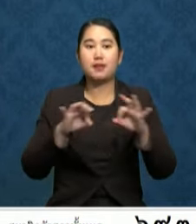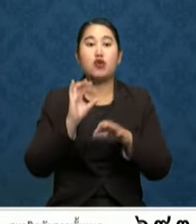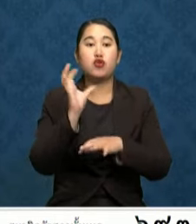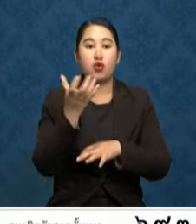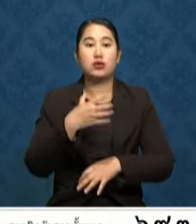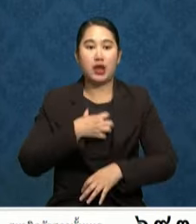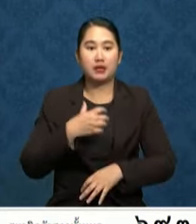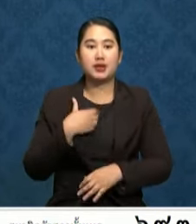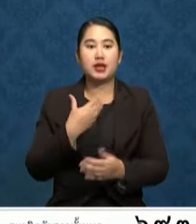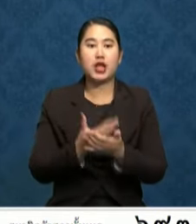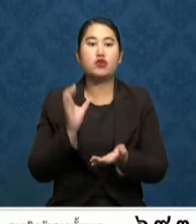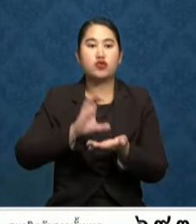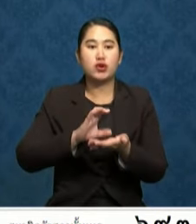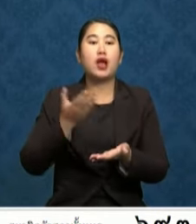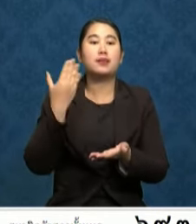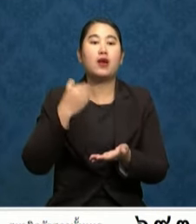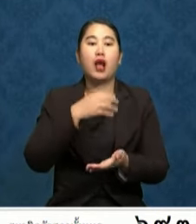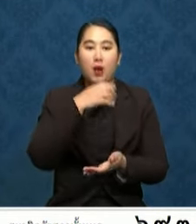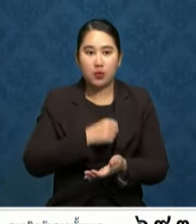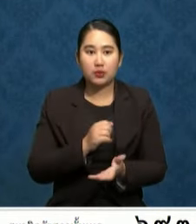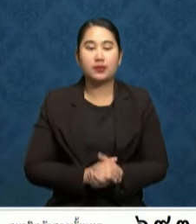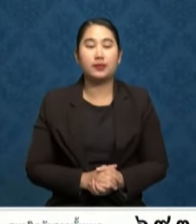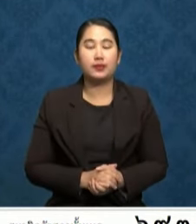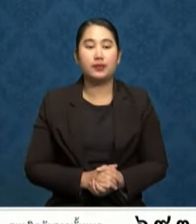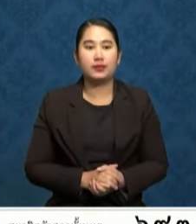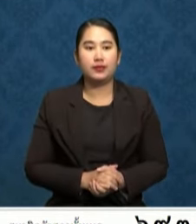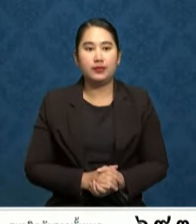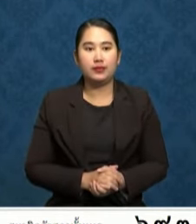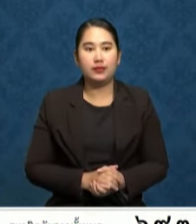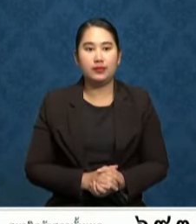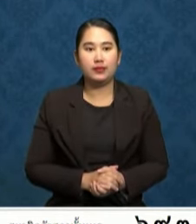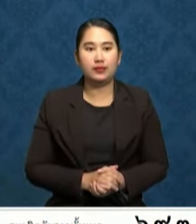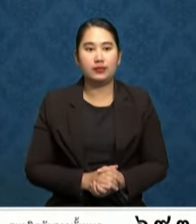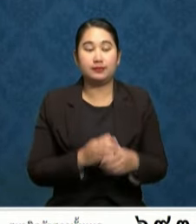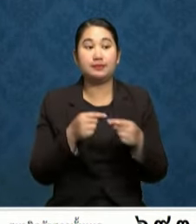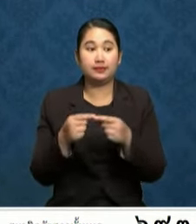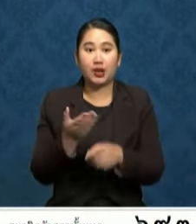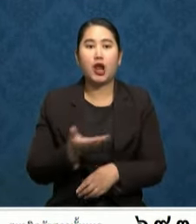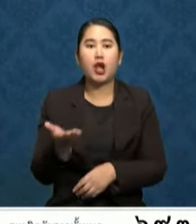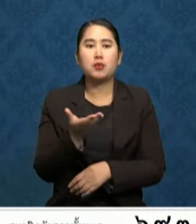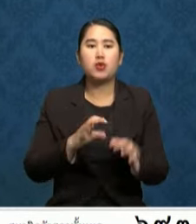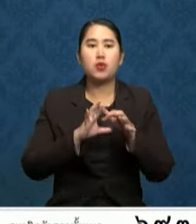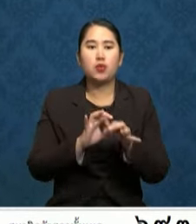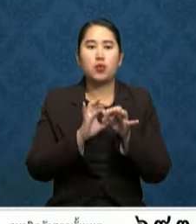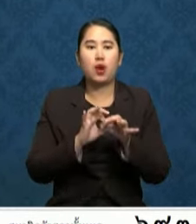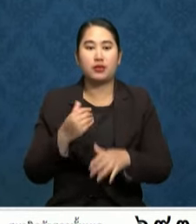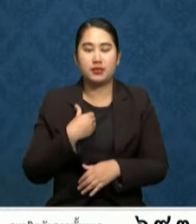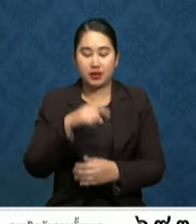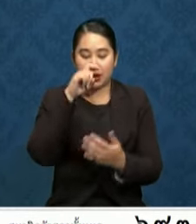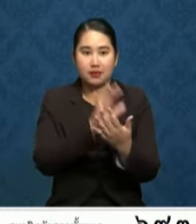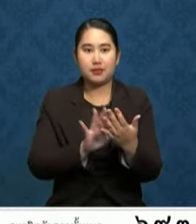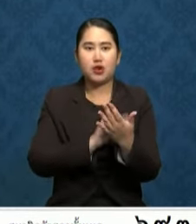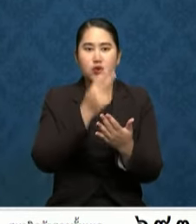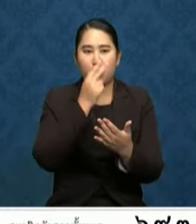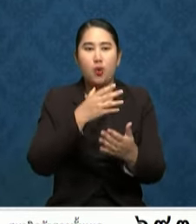โดยที่เป็นเงินลงทุนเก่านะครับทีนี้ผมอยากจะดึงมาตัวที่ทุกคนเป็นห่วงประเทศไทยดู